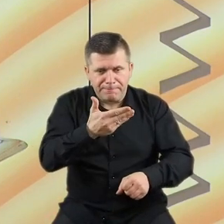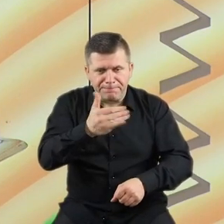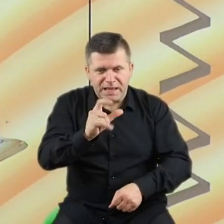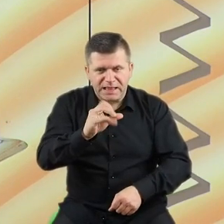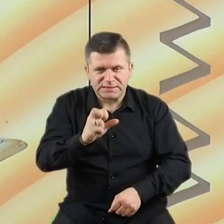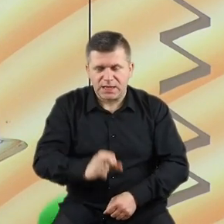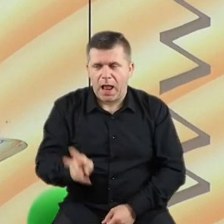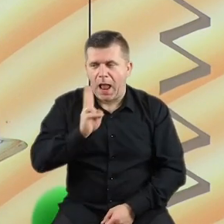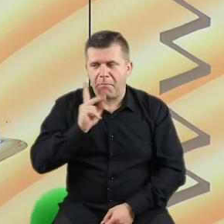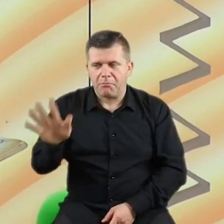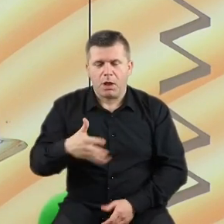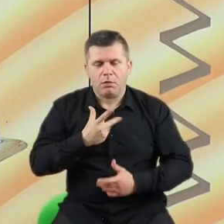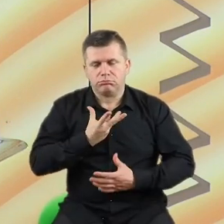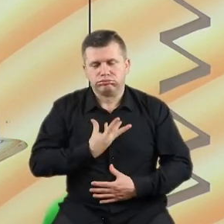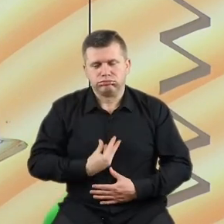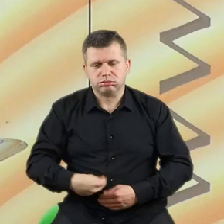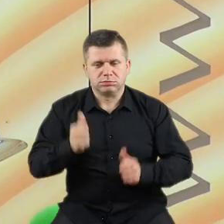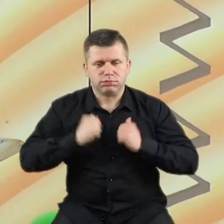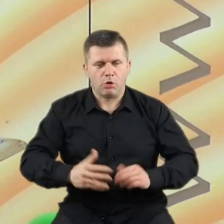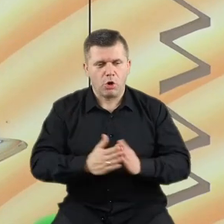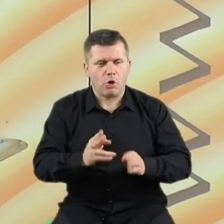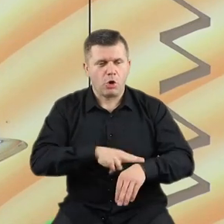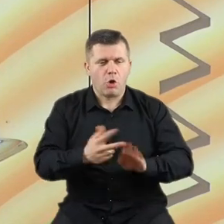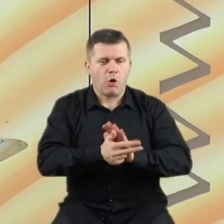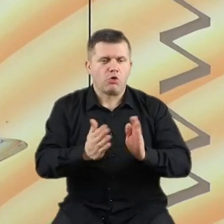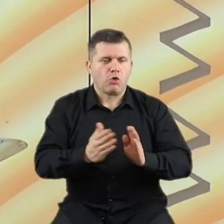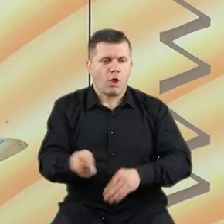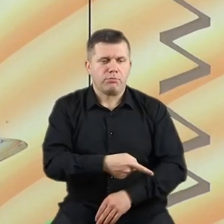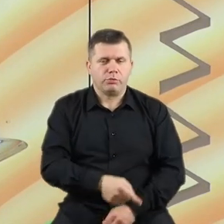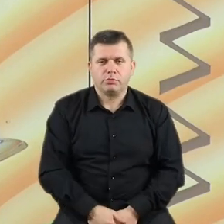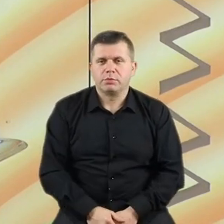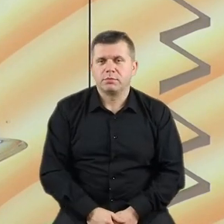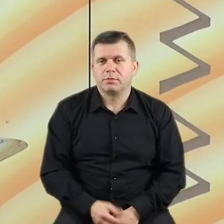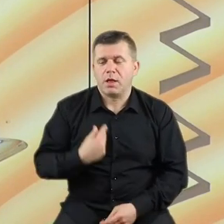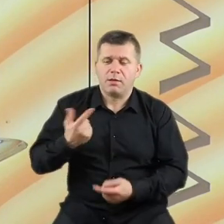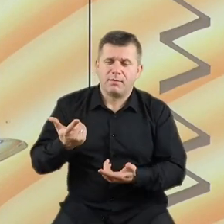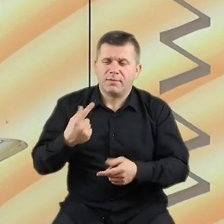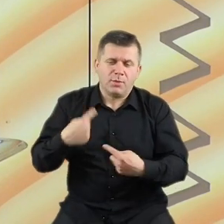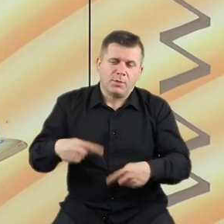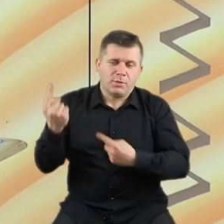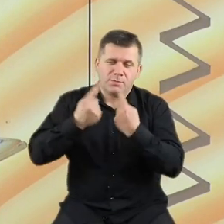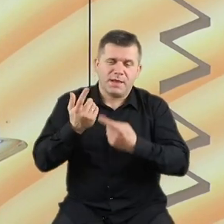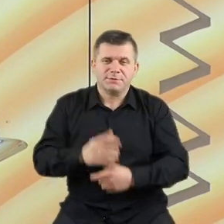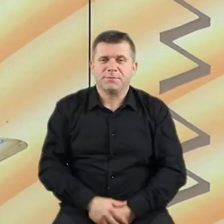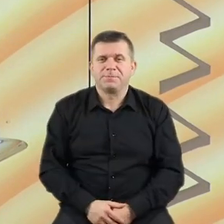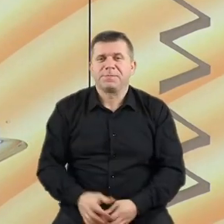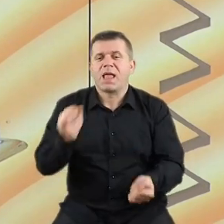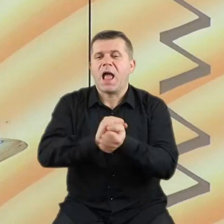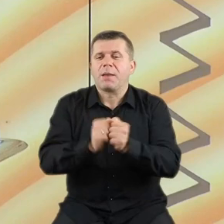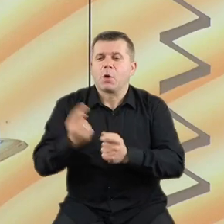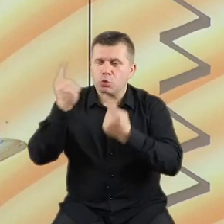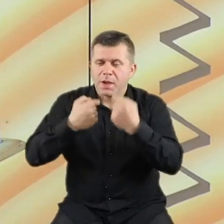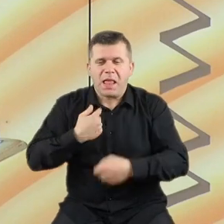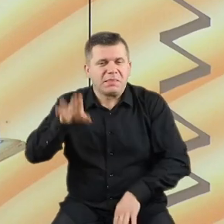nie? A matka miała święty spokój, ja 18 w domu. No więc tak mi nie tłumaczyła tego świata. I nie, albo tłumaczyła